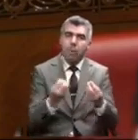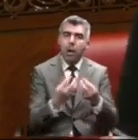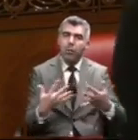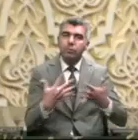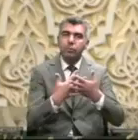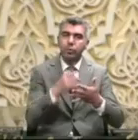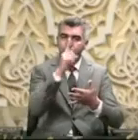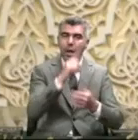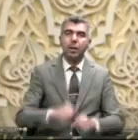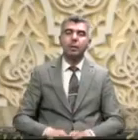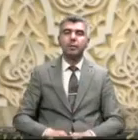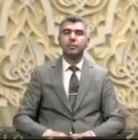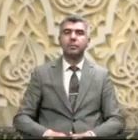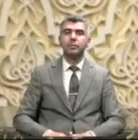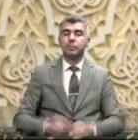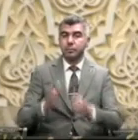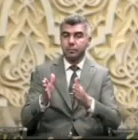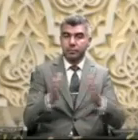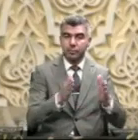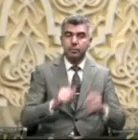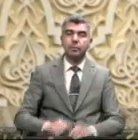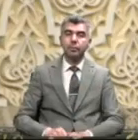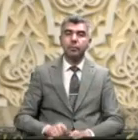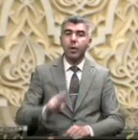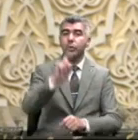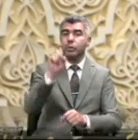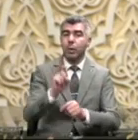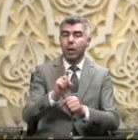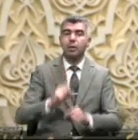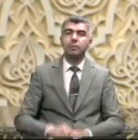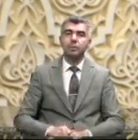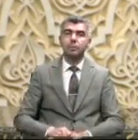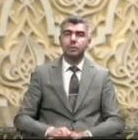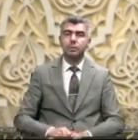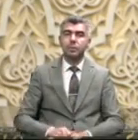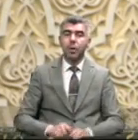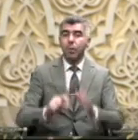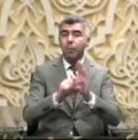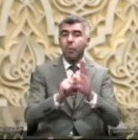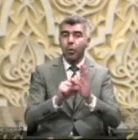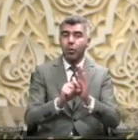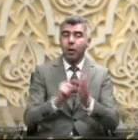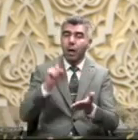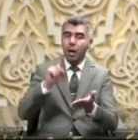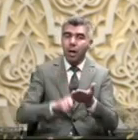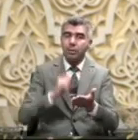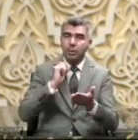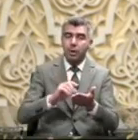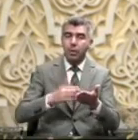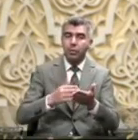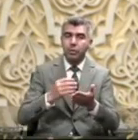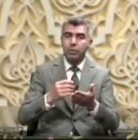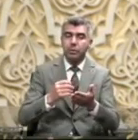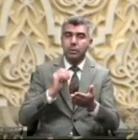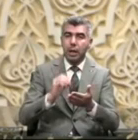الله اذا نمر الان الى السؤال السادس موضوعه عدم تعميم الالزام باعلام المستهلك بالاسعار